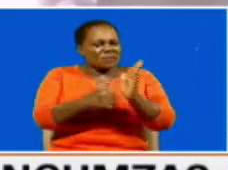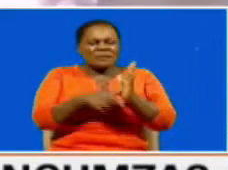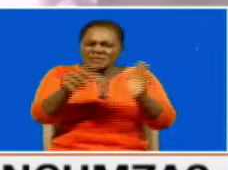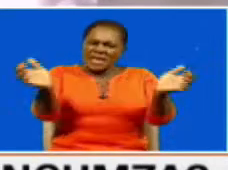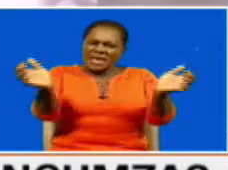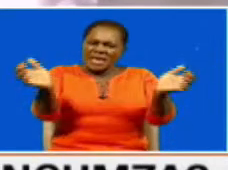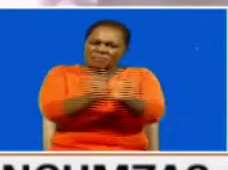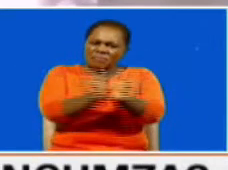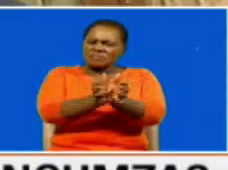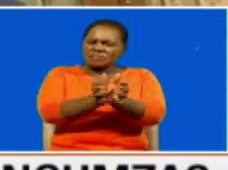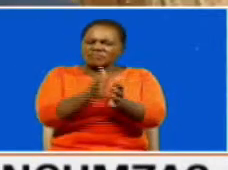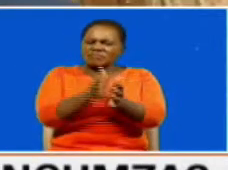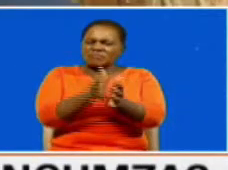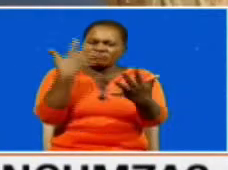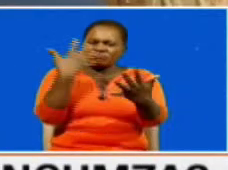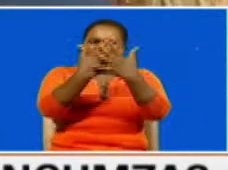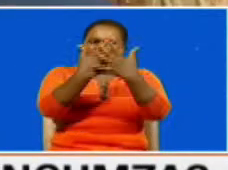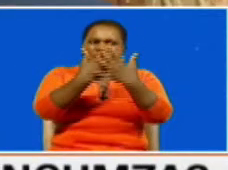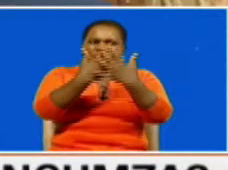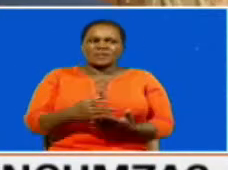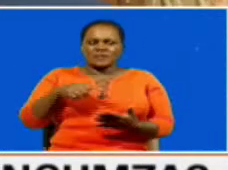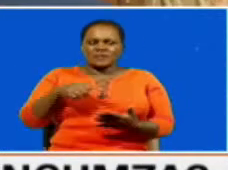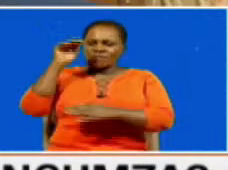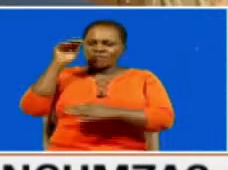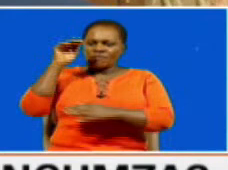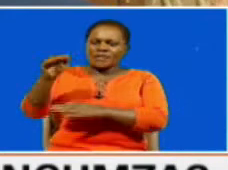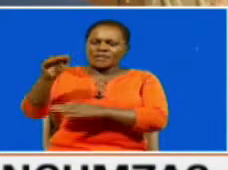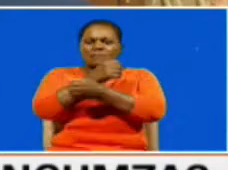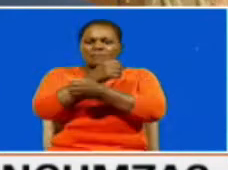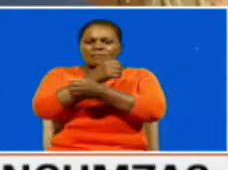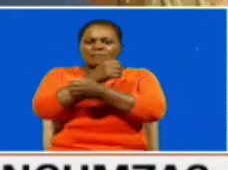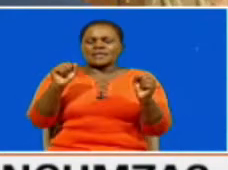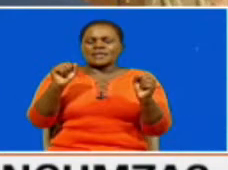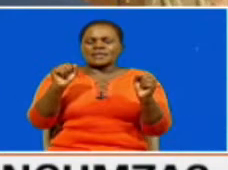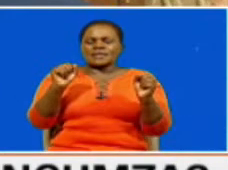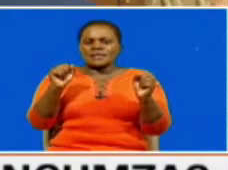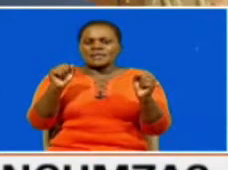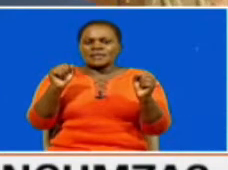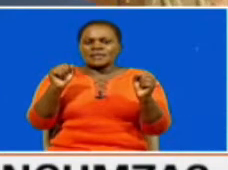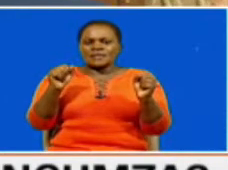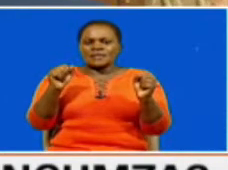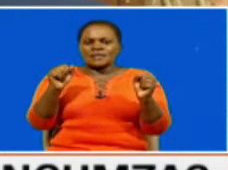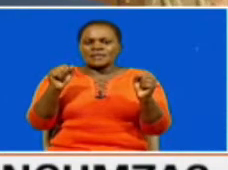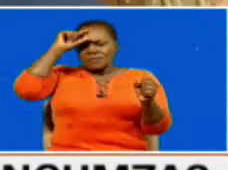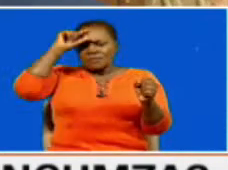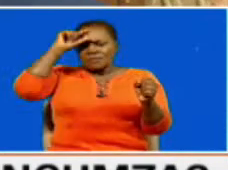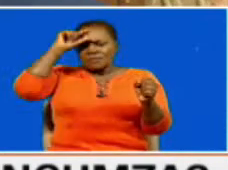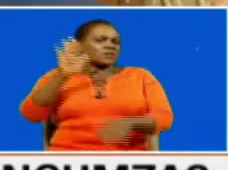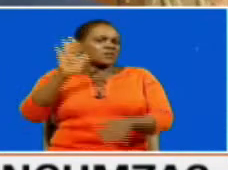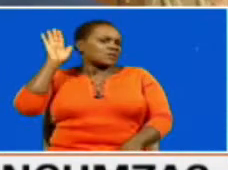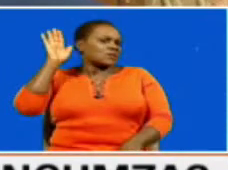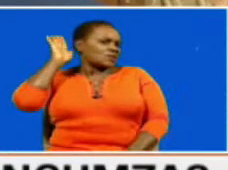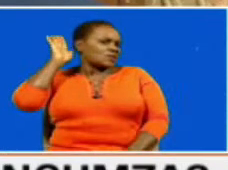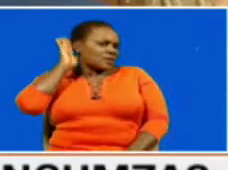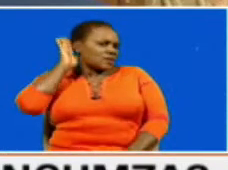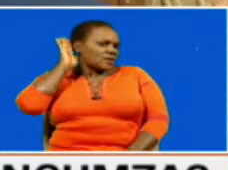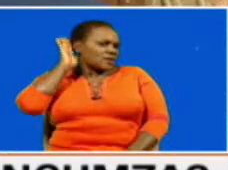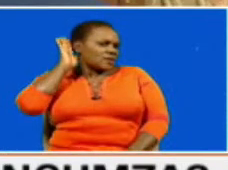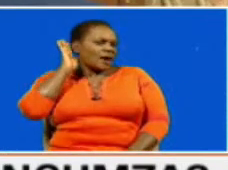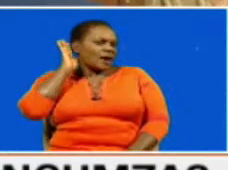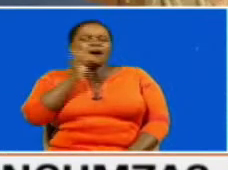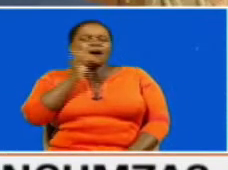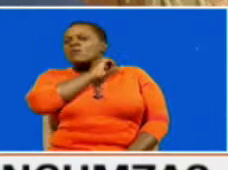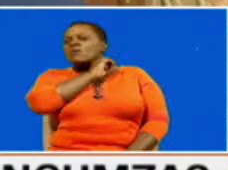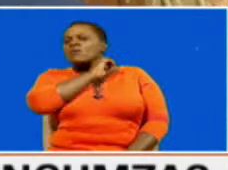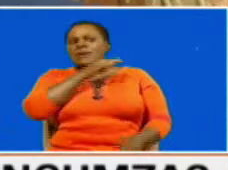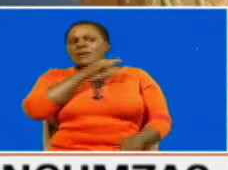yeye ashikwe yeye ndani. We ask president and the entire government to listen to the pleas